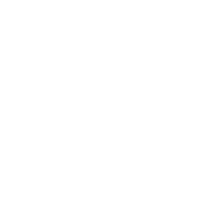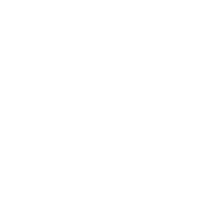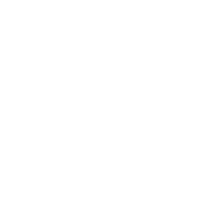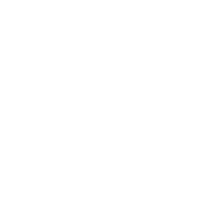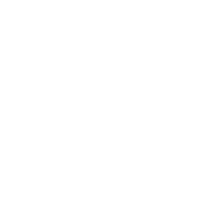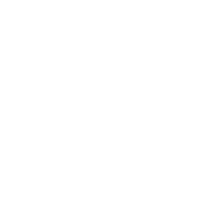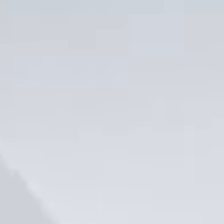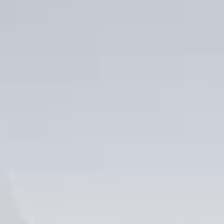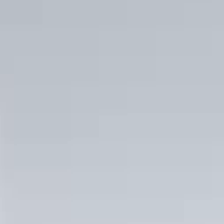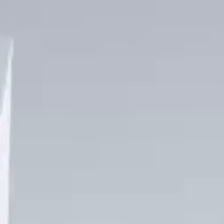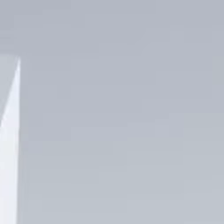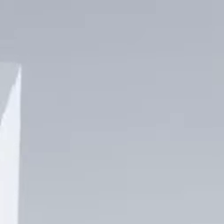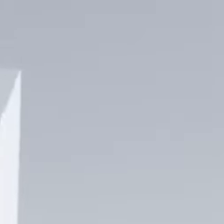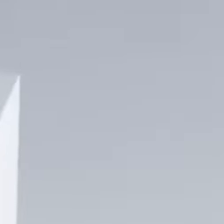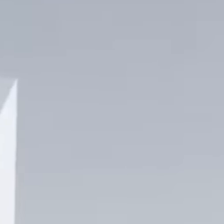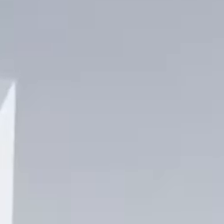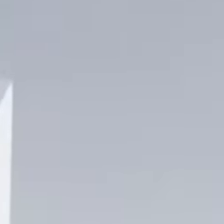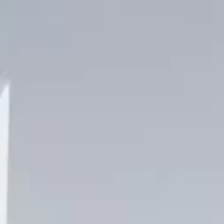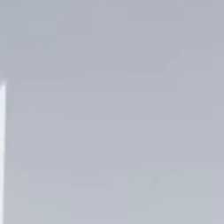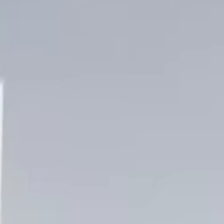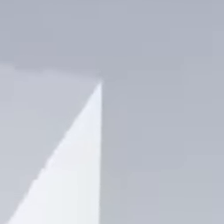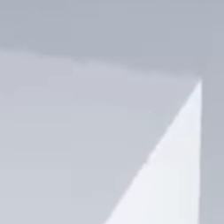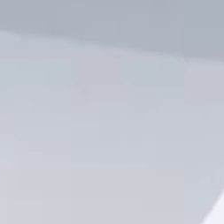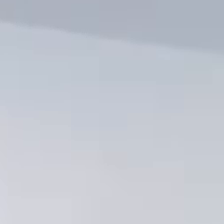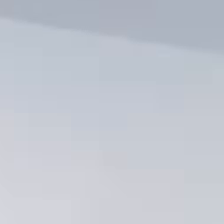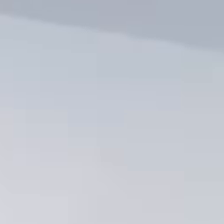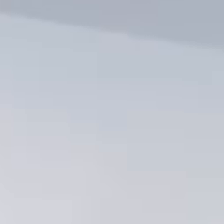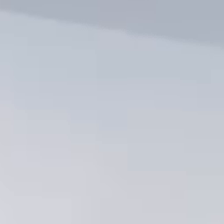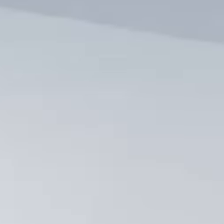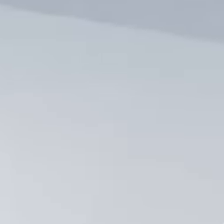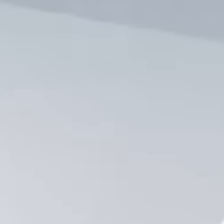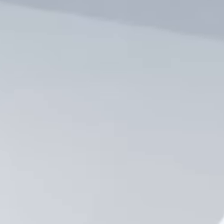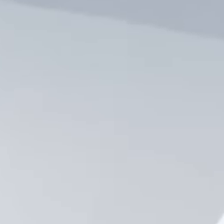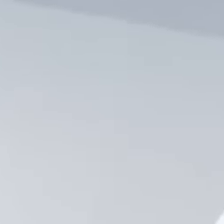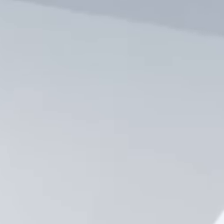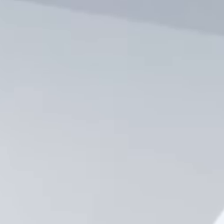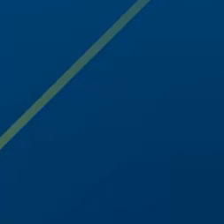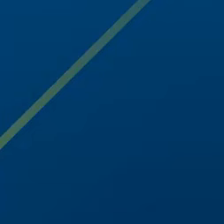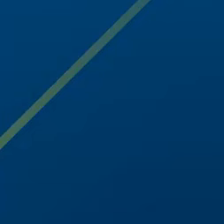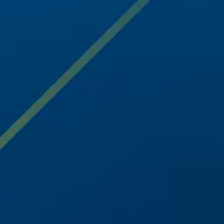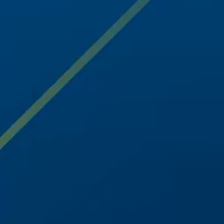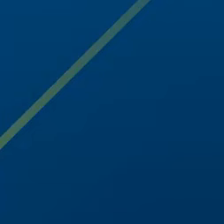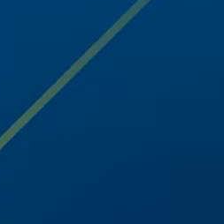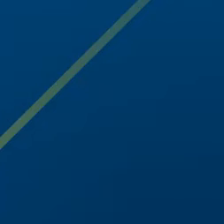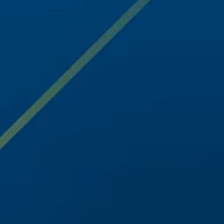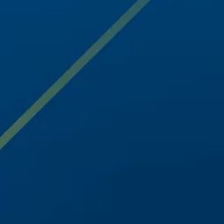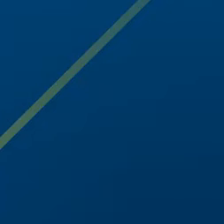urut jelajahi cara baru mendapatkan informasi download Metro TV ext sekarang